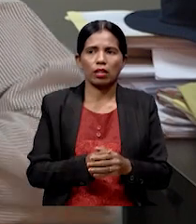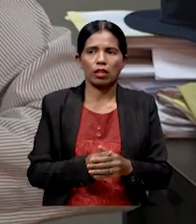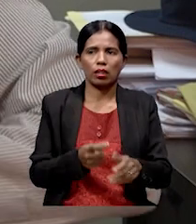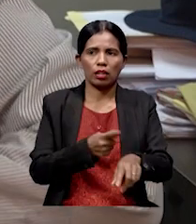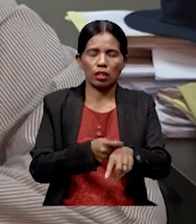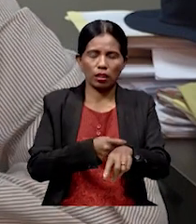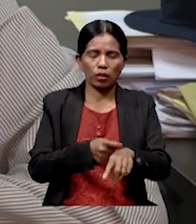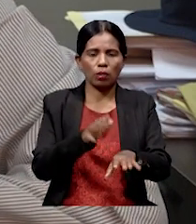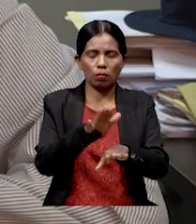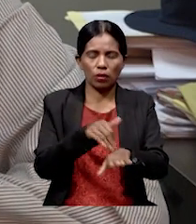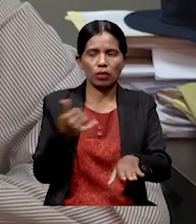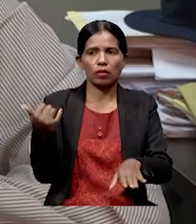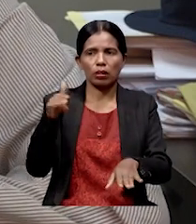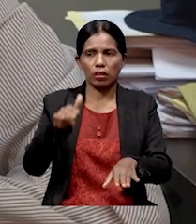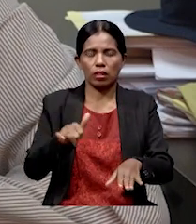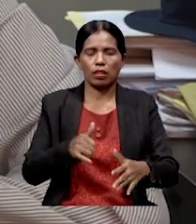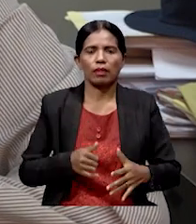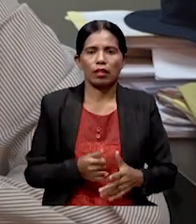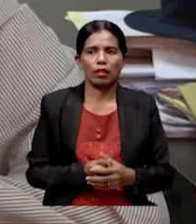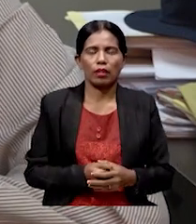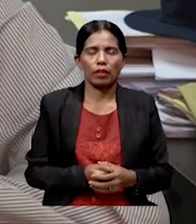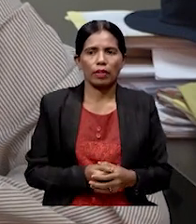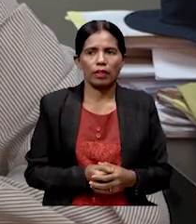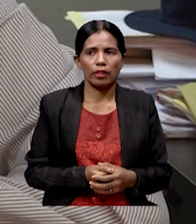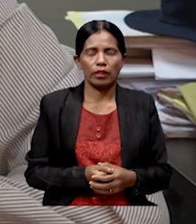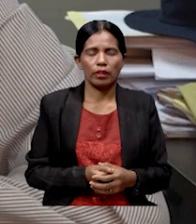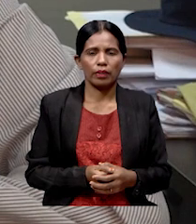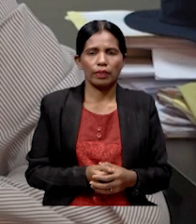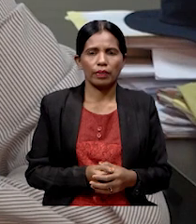bolonesa ne kimia uitua, dia mili